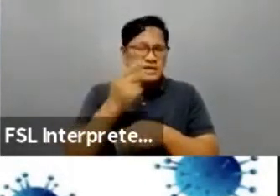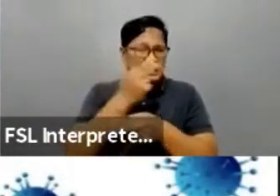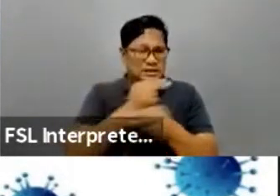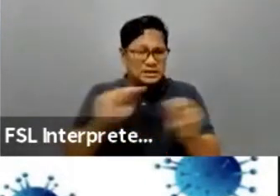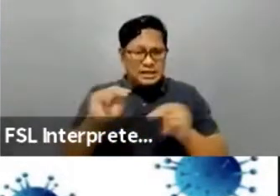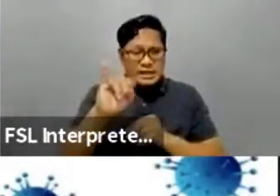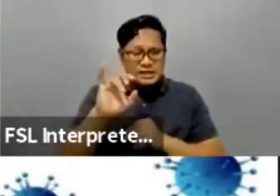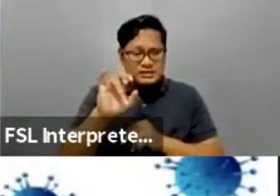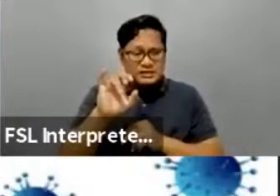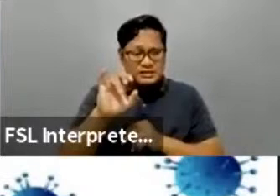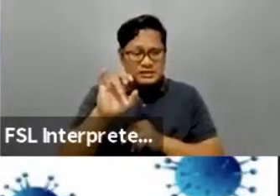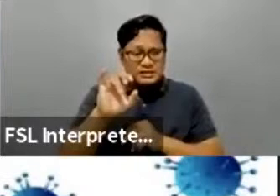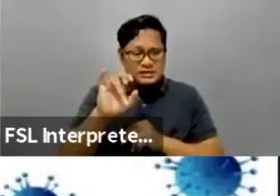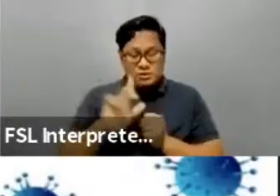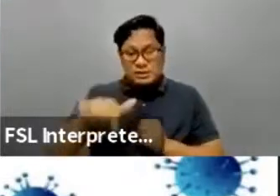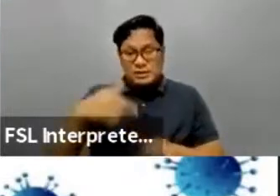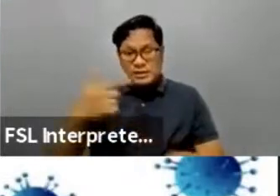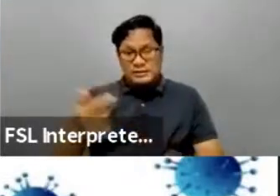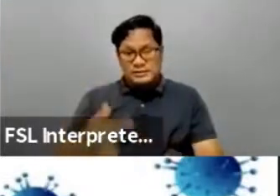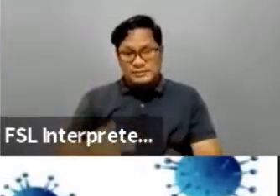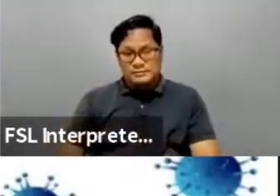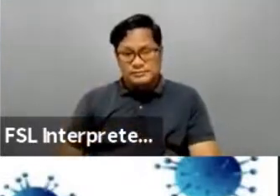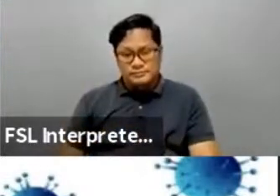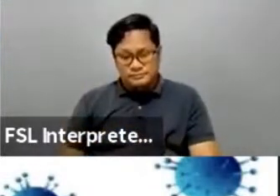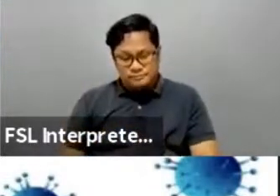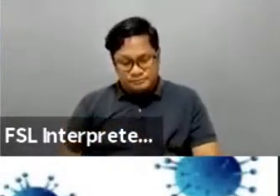non-ICU settings. Next, please.